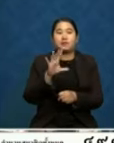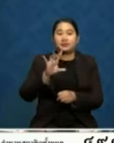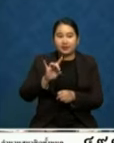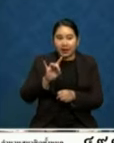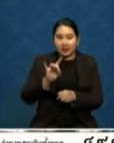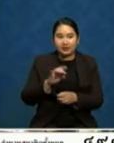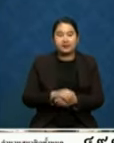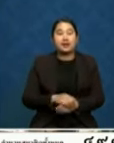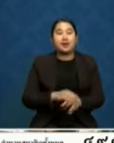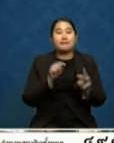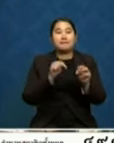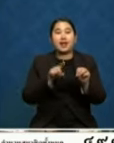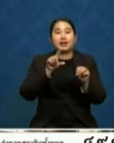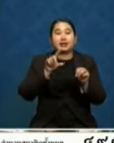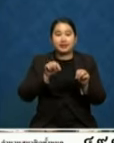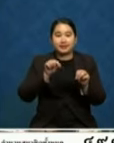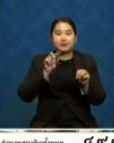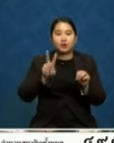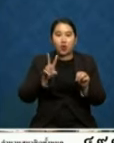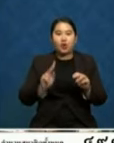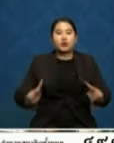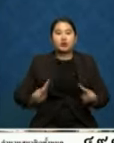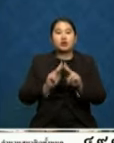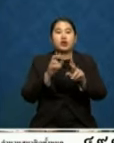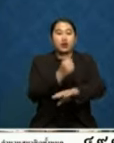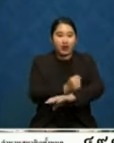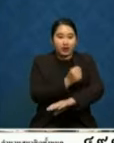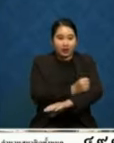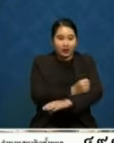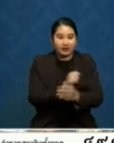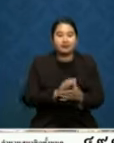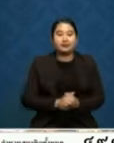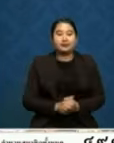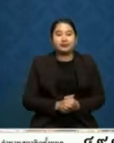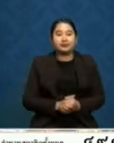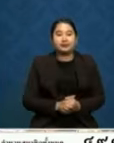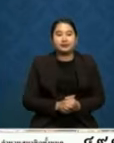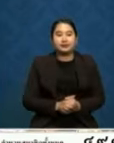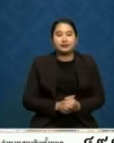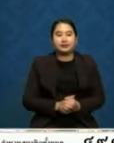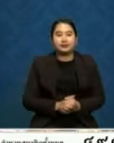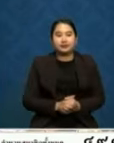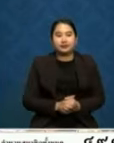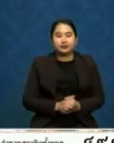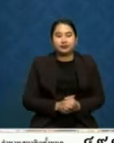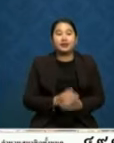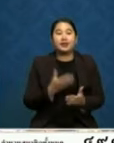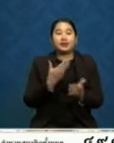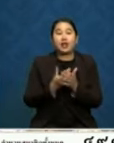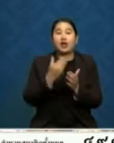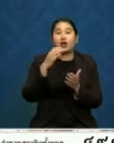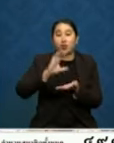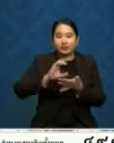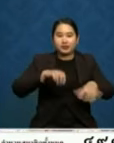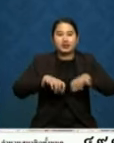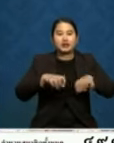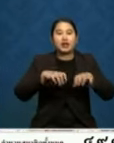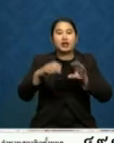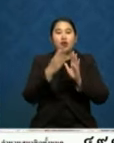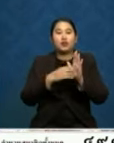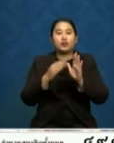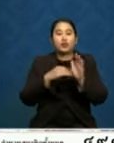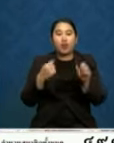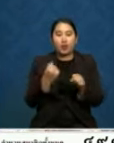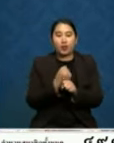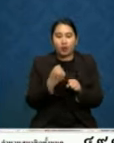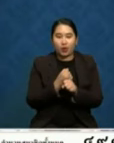ตราที่22ของกระทรวงแรงงานนะครับในประเด็นงบจัดฝึกอบรมแรงงานนอกระบบของกรมสวัสดิการและ